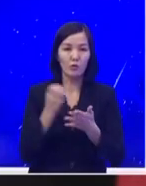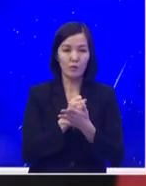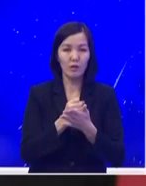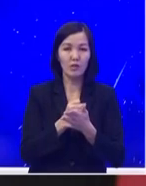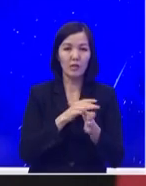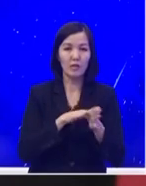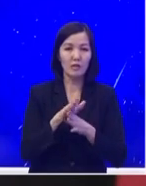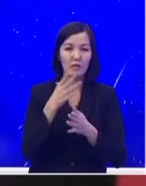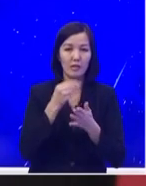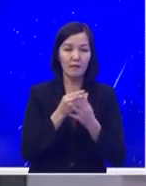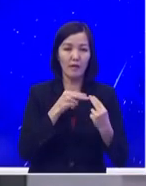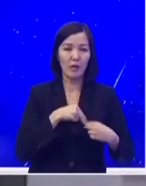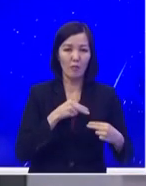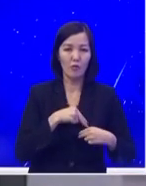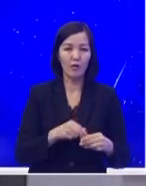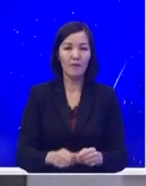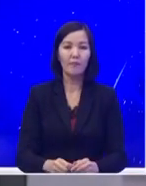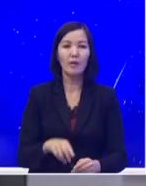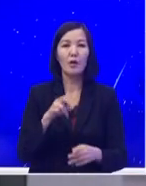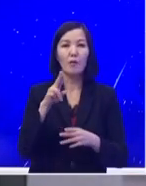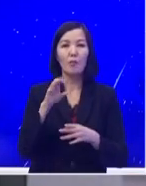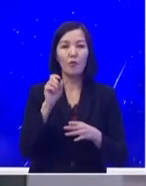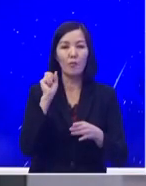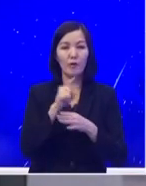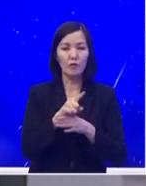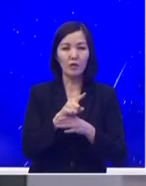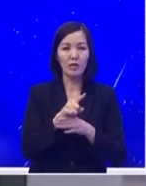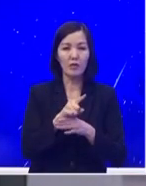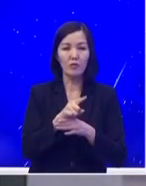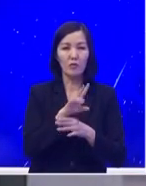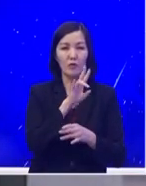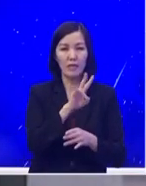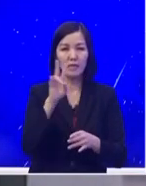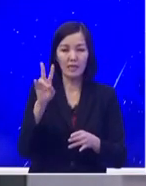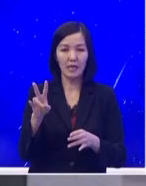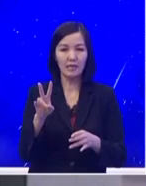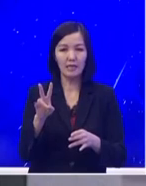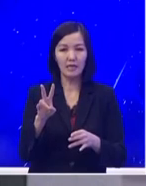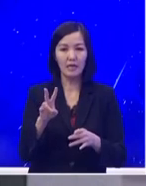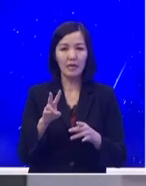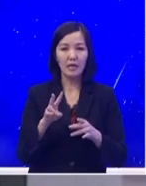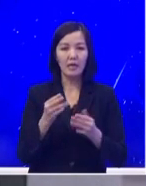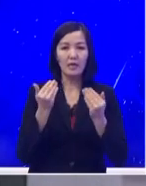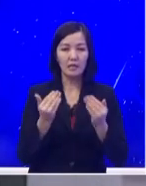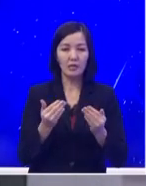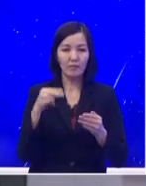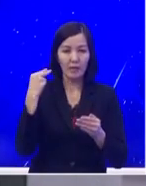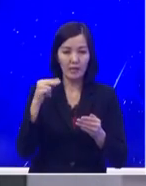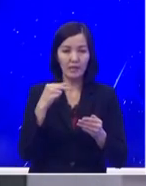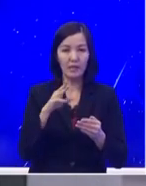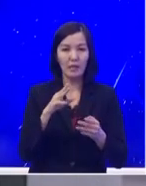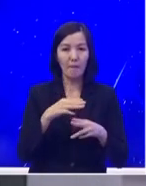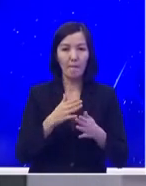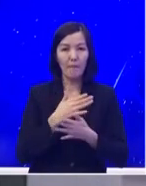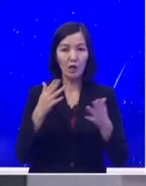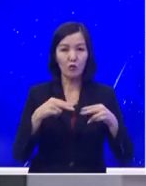справляется со своей работой. По поручению лидера нации и действующего президента. Большое